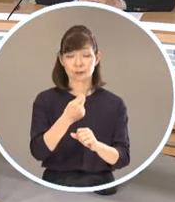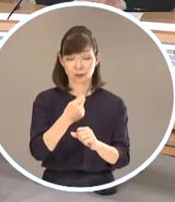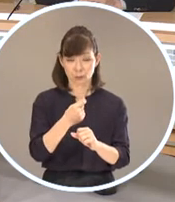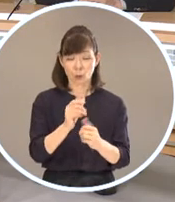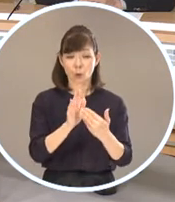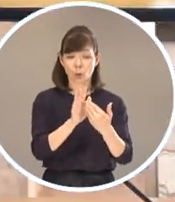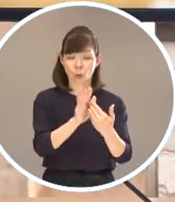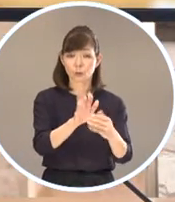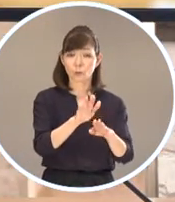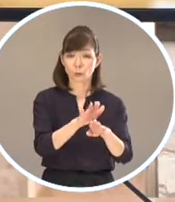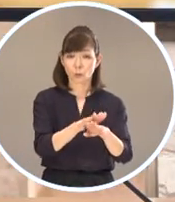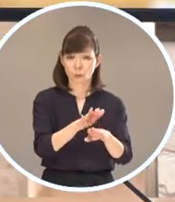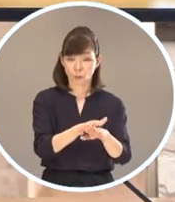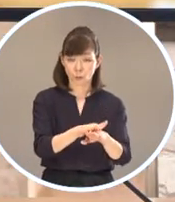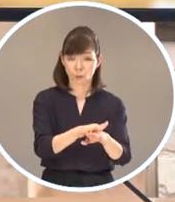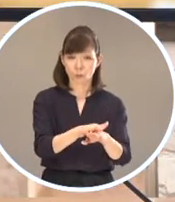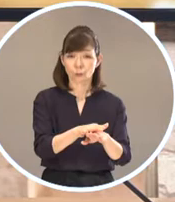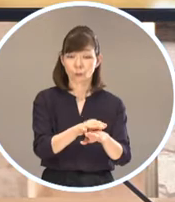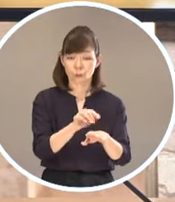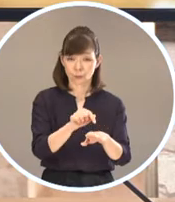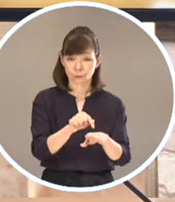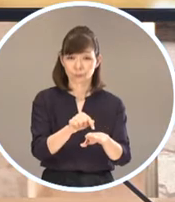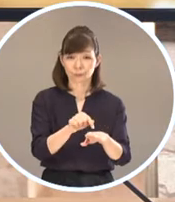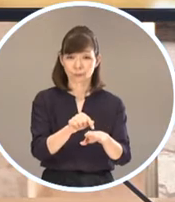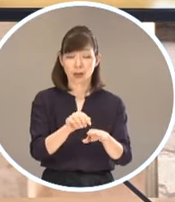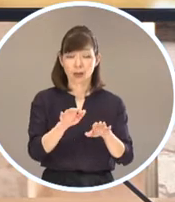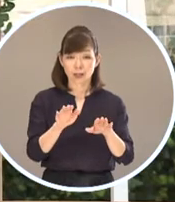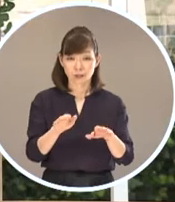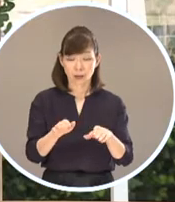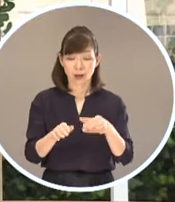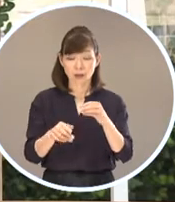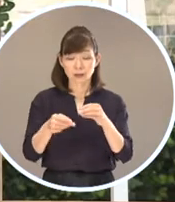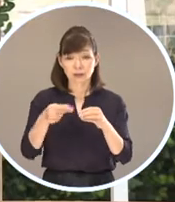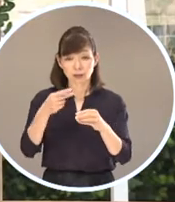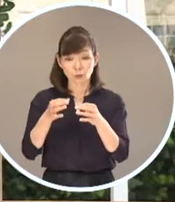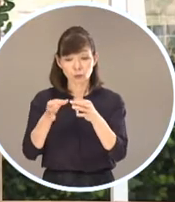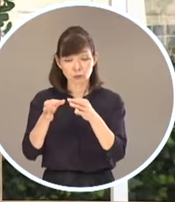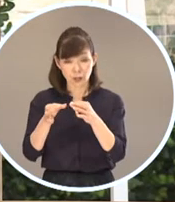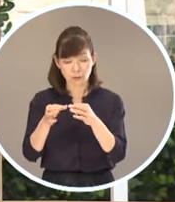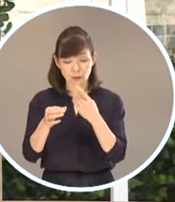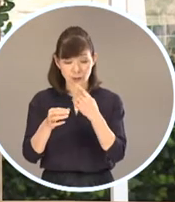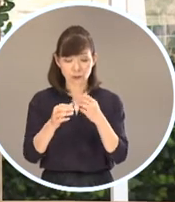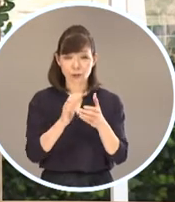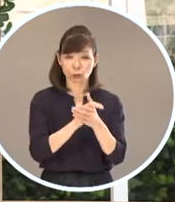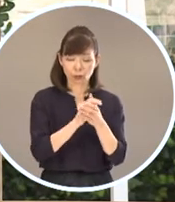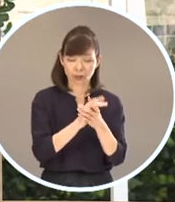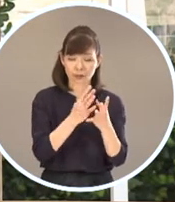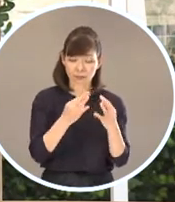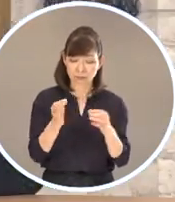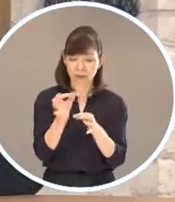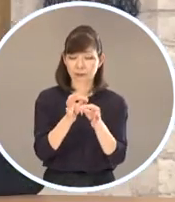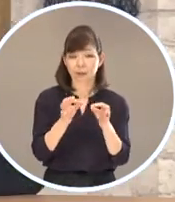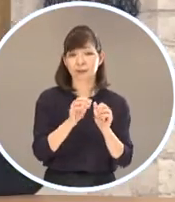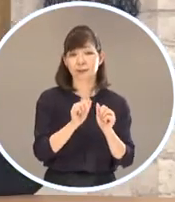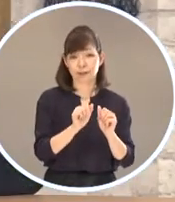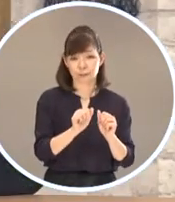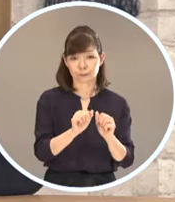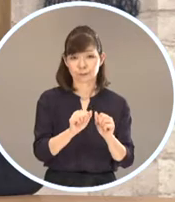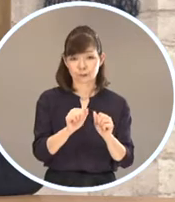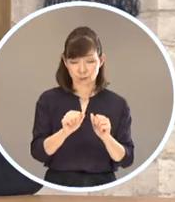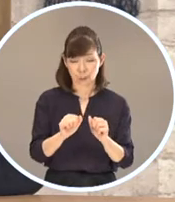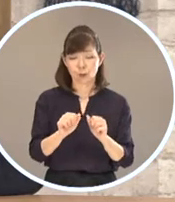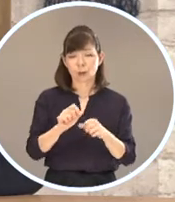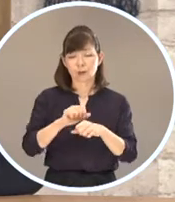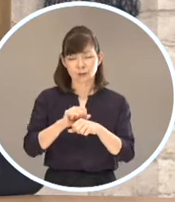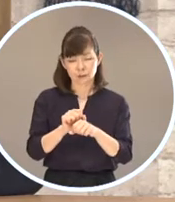染防止対策のあり方ですけど、今やはり飲食店の方なんかですね、私もお友達たくさんいるんですけれども、大変厳しい状況